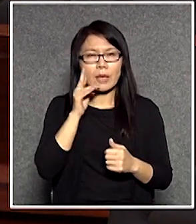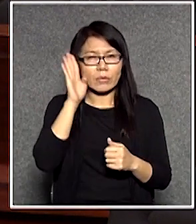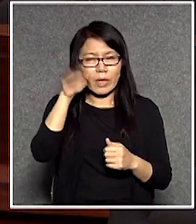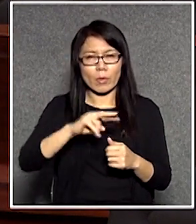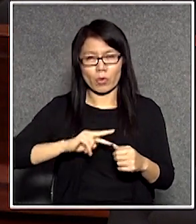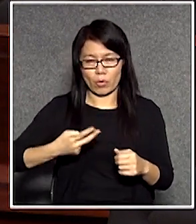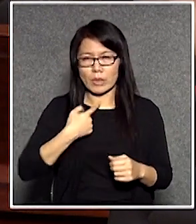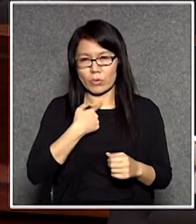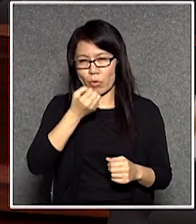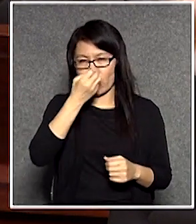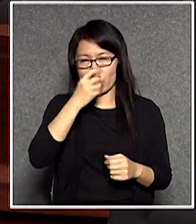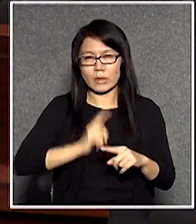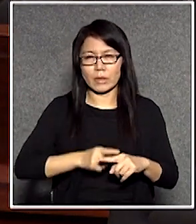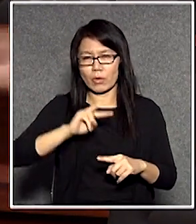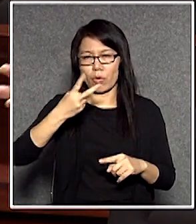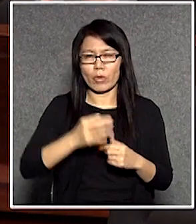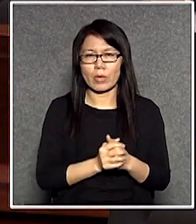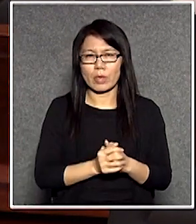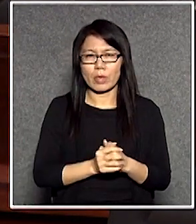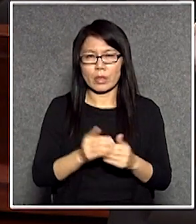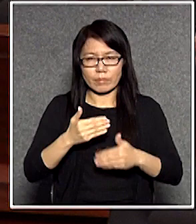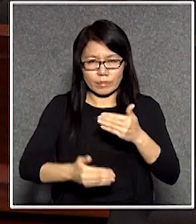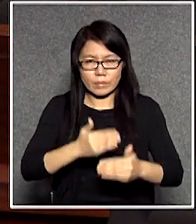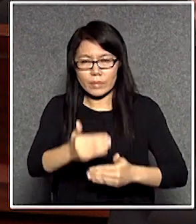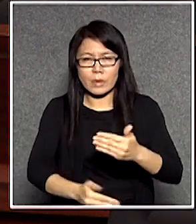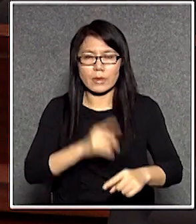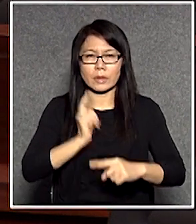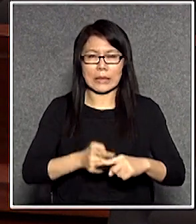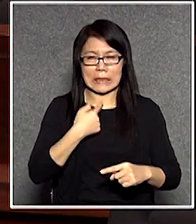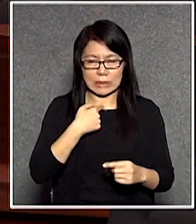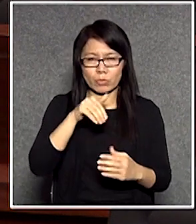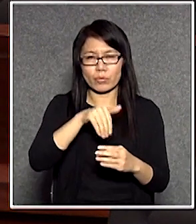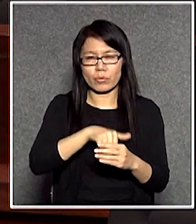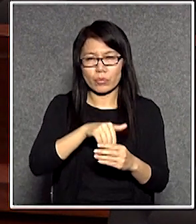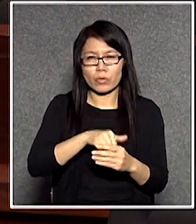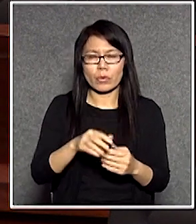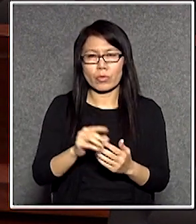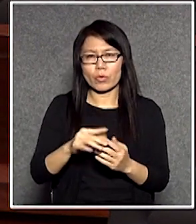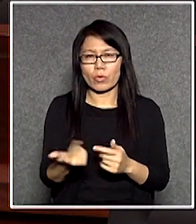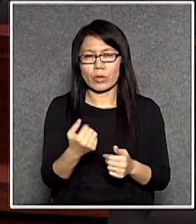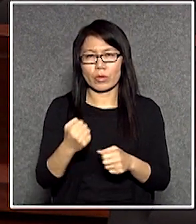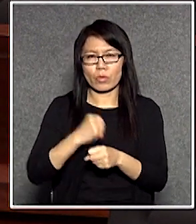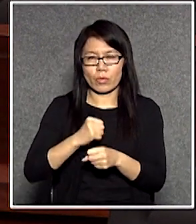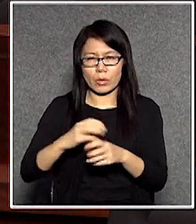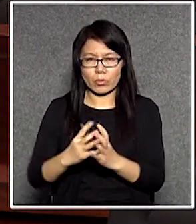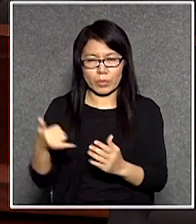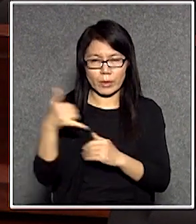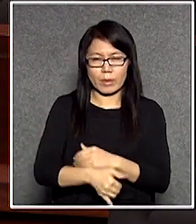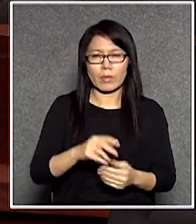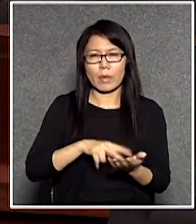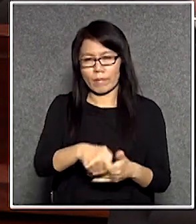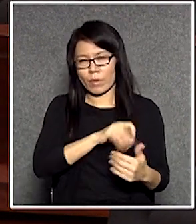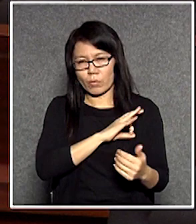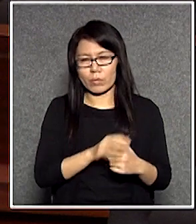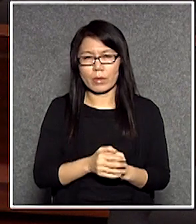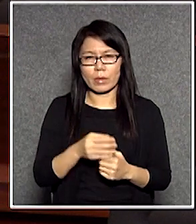你要香港有改變，香港前行，真的要選多些功能組別進入這個議會，你讓